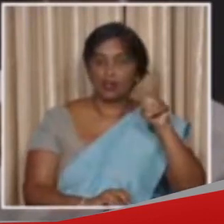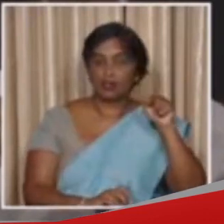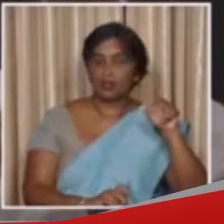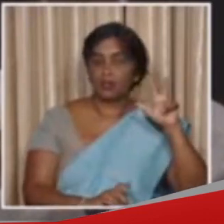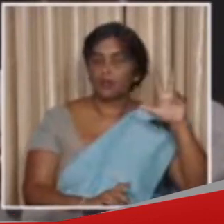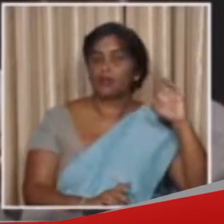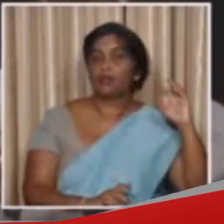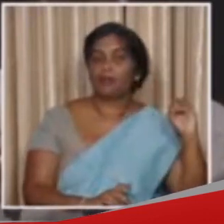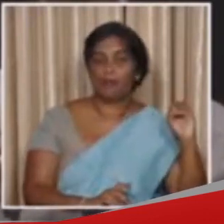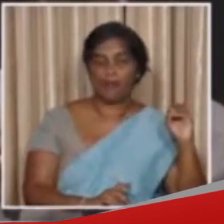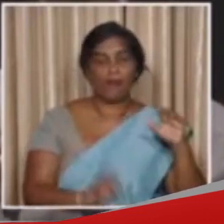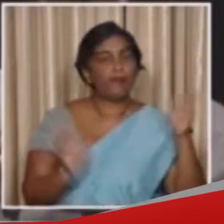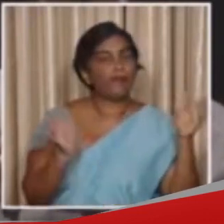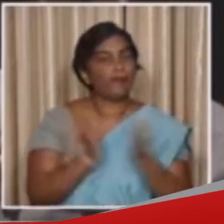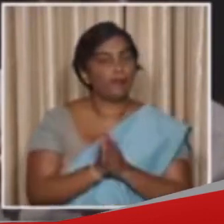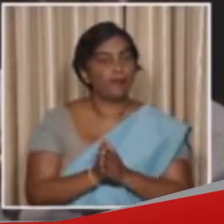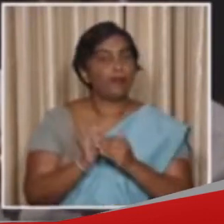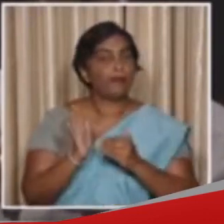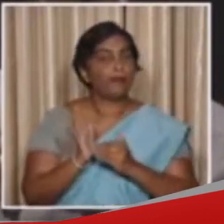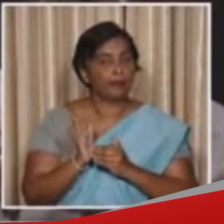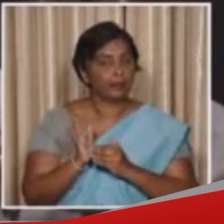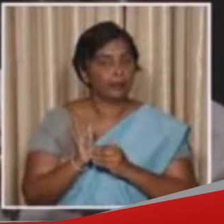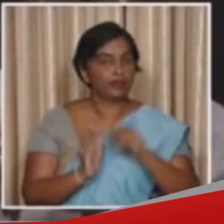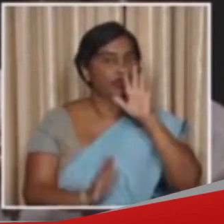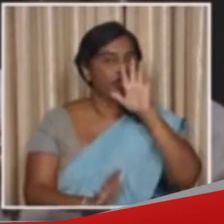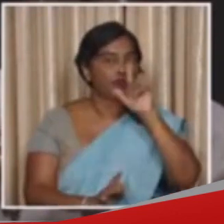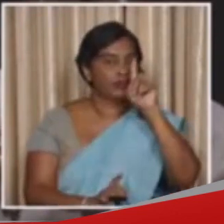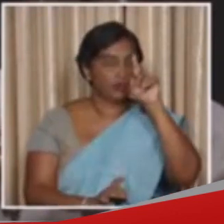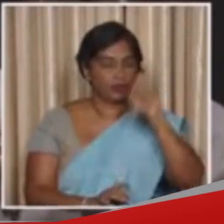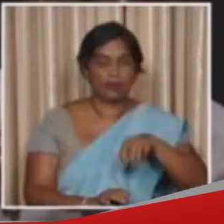28,412.82 එකතුව රුපියල් මිලියන